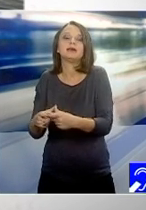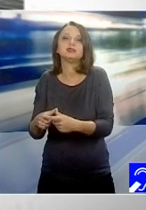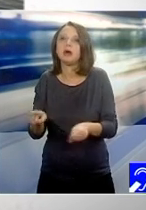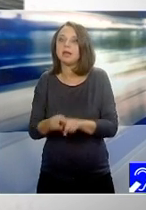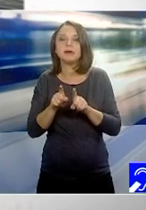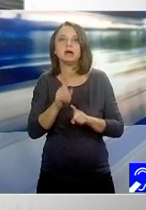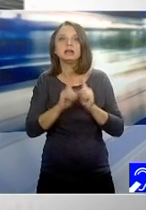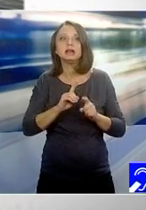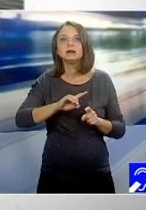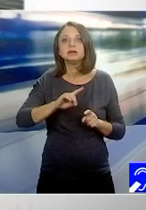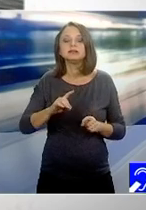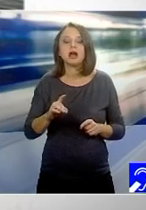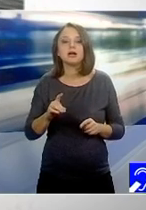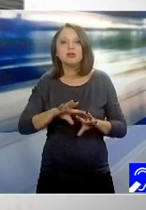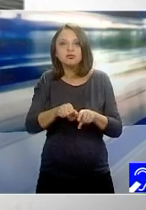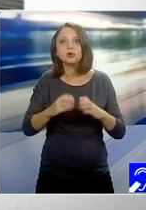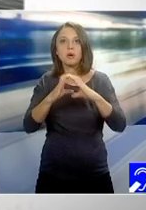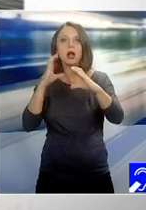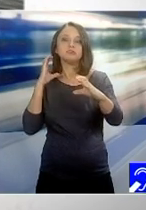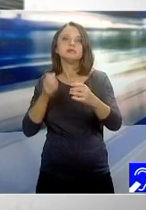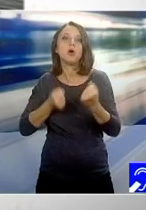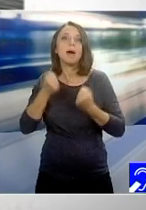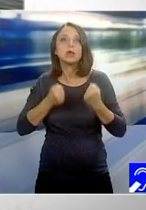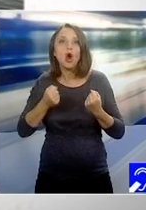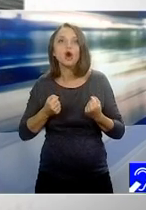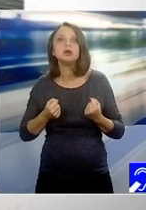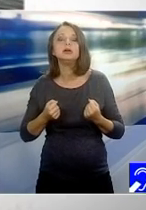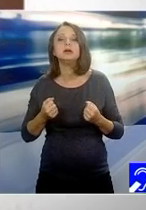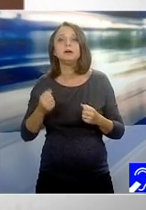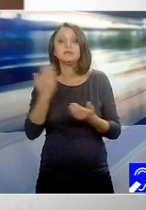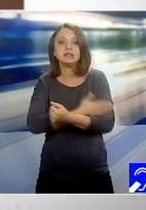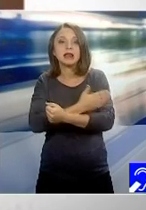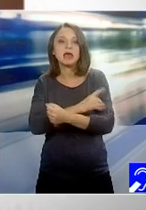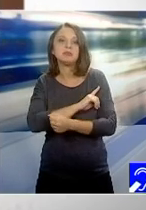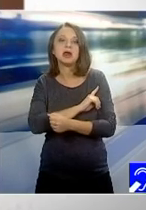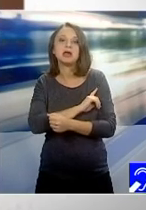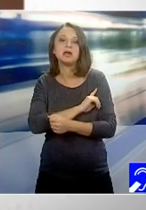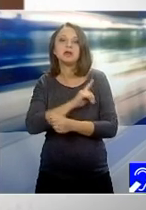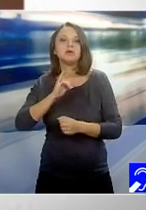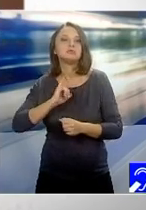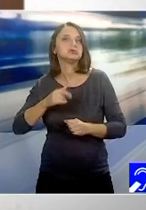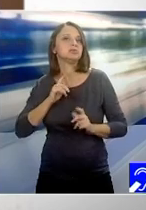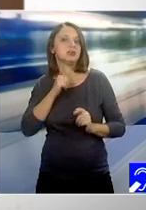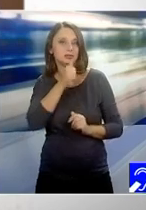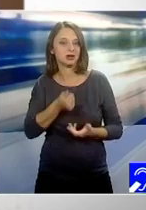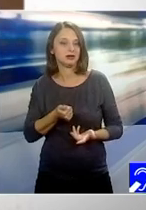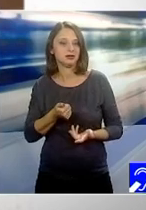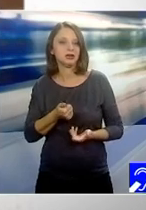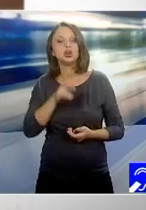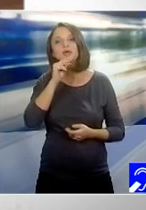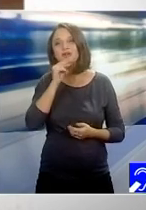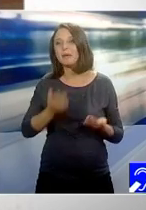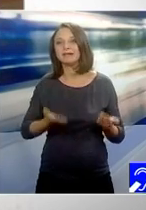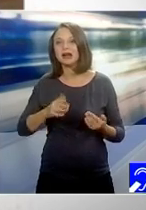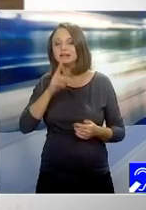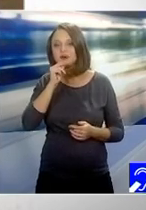cantitate. Acolo e permis să fură o cantitate semnificativă și nu se consideră infracțiune decât peste o anumită cantitate. Nu e stabilită cantitate, e stabilită doar valoare. Valoarea